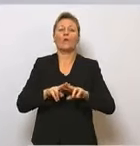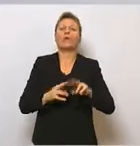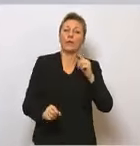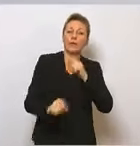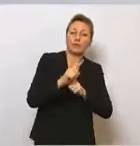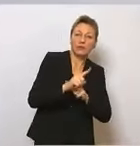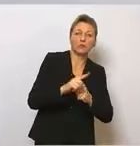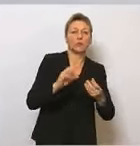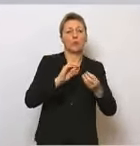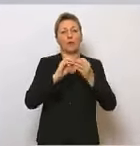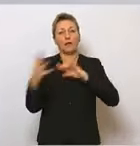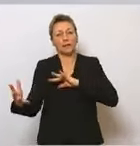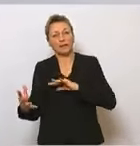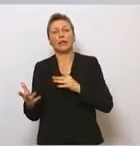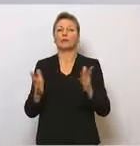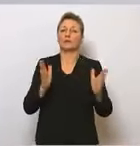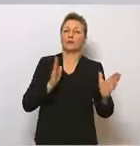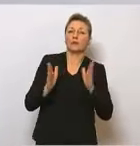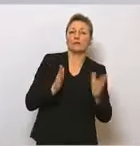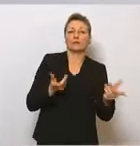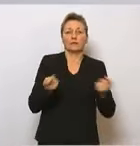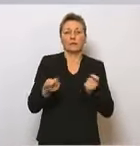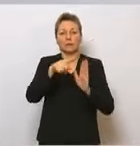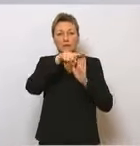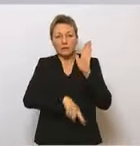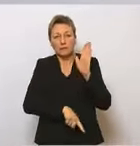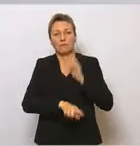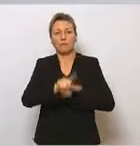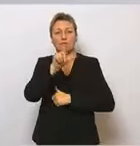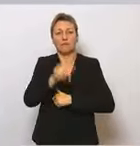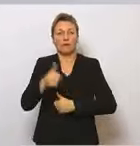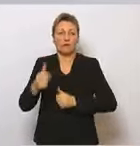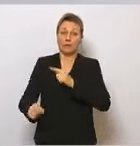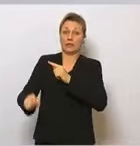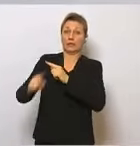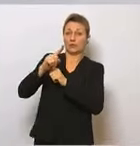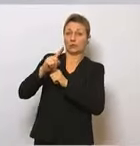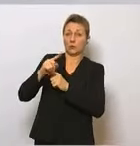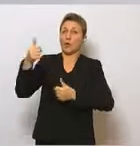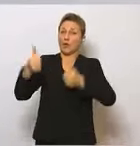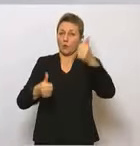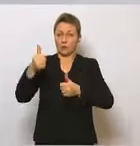de la régulation, on a de l'innovation et on a de la concurrence.